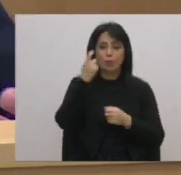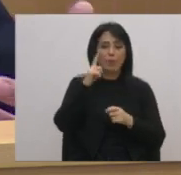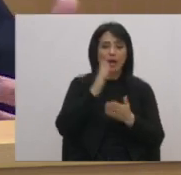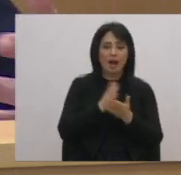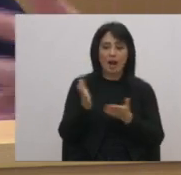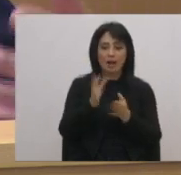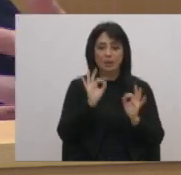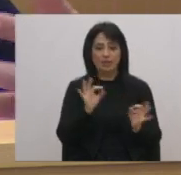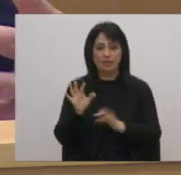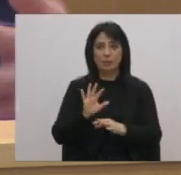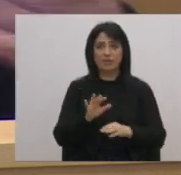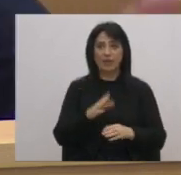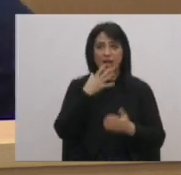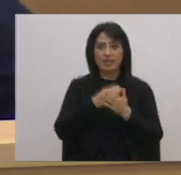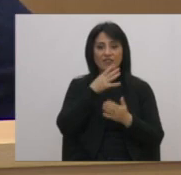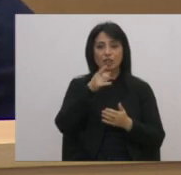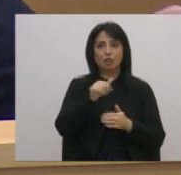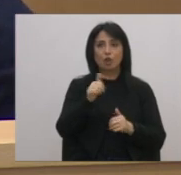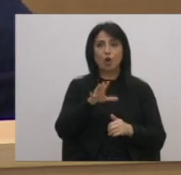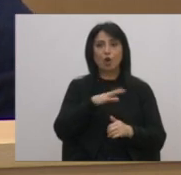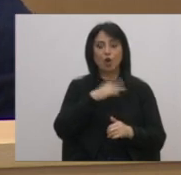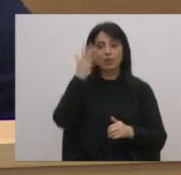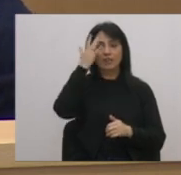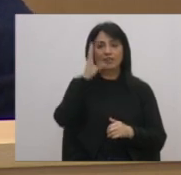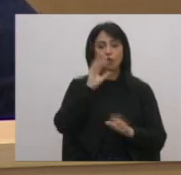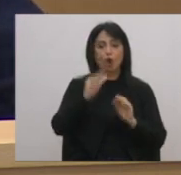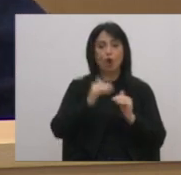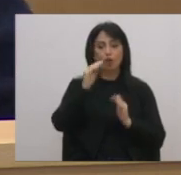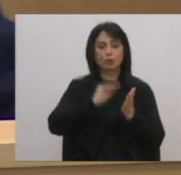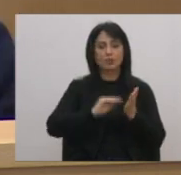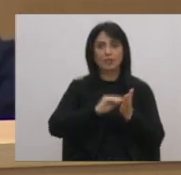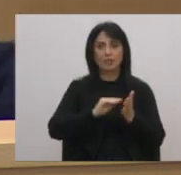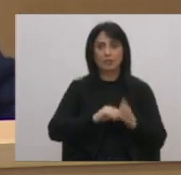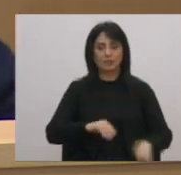იყო და რა არ იყო. აი თავის დროზე თქვენ როგორ ქონდა წარმოდგენილი, როცა კონსტიტუცია წერდით?